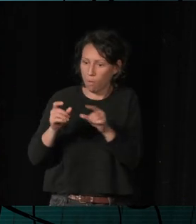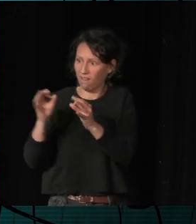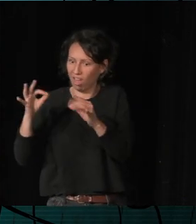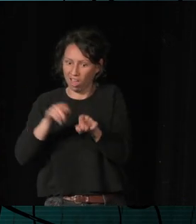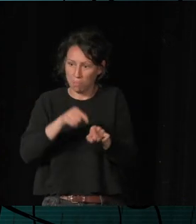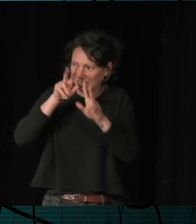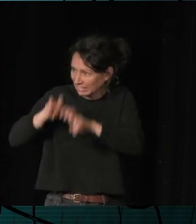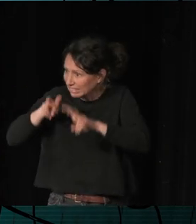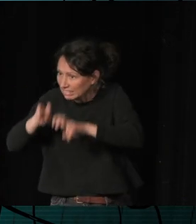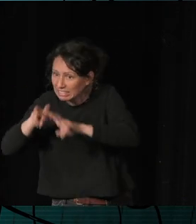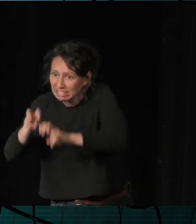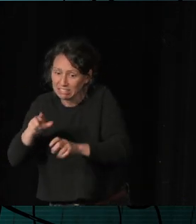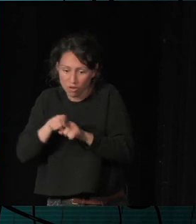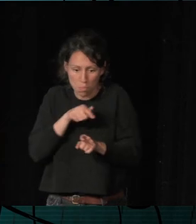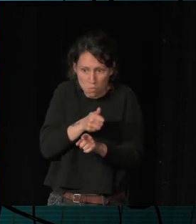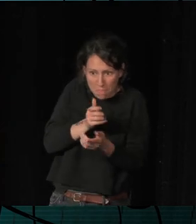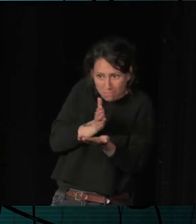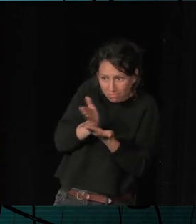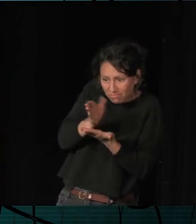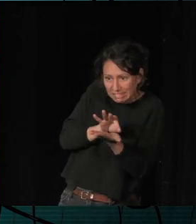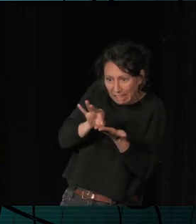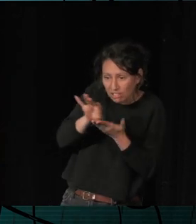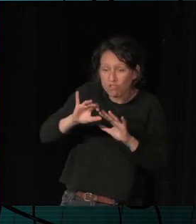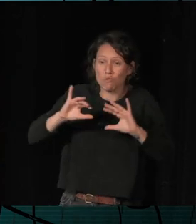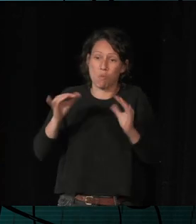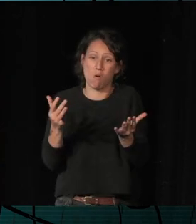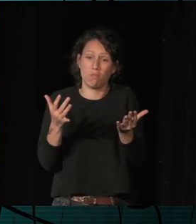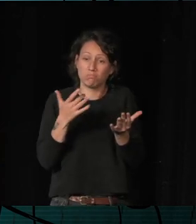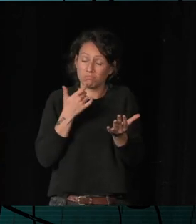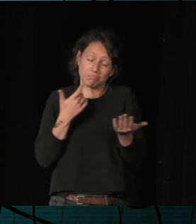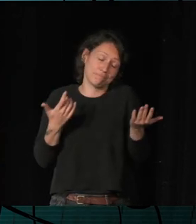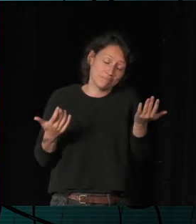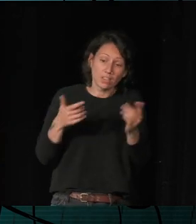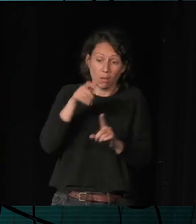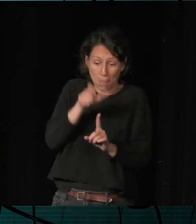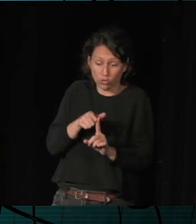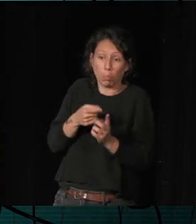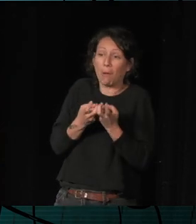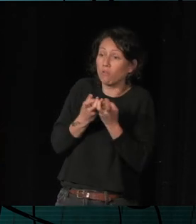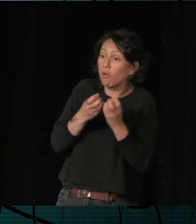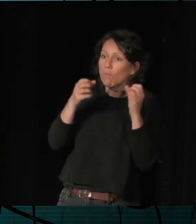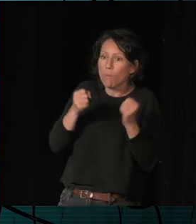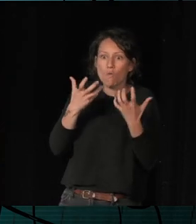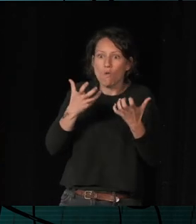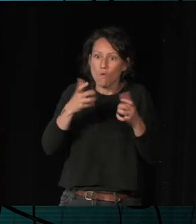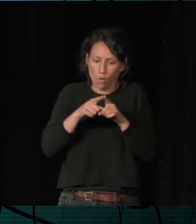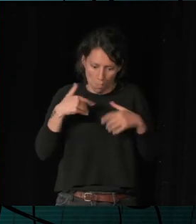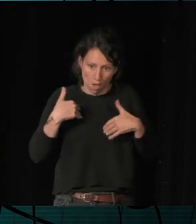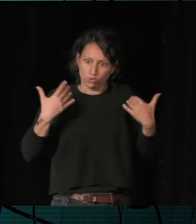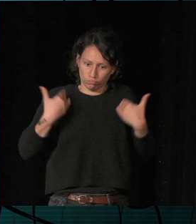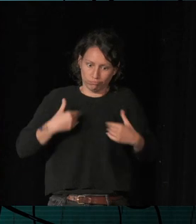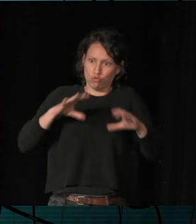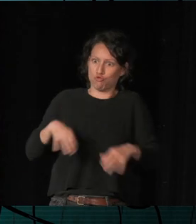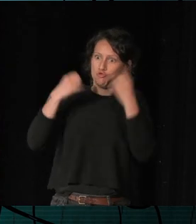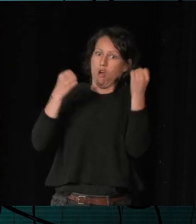qu'est-ce que le personnage va mettre en œuvre pour obtenir ce qu'il veut. Ça peut être très prosaïquement donc un personnage qui veut survivre et le monde est une horde de